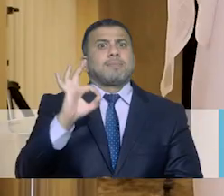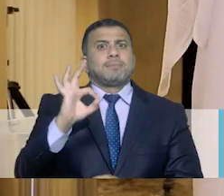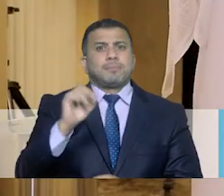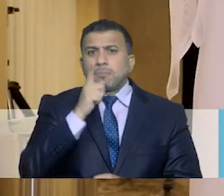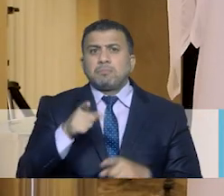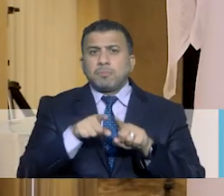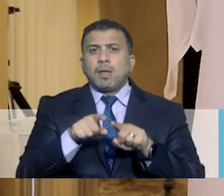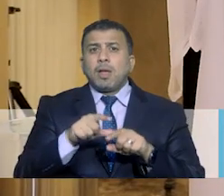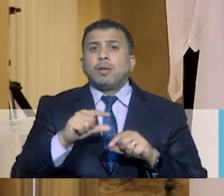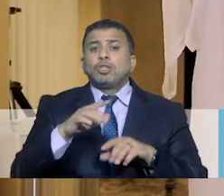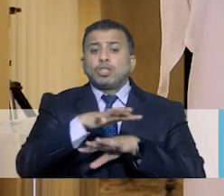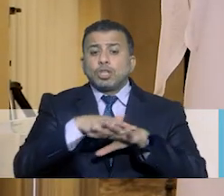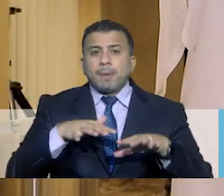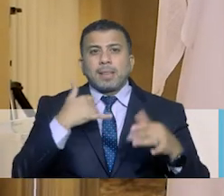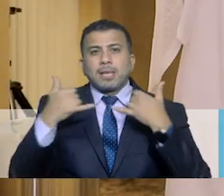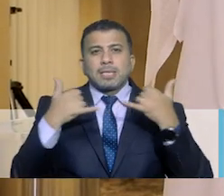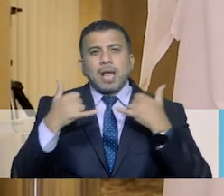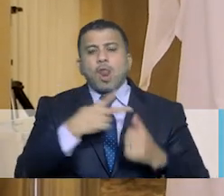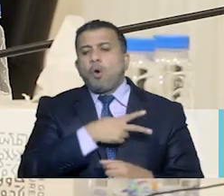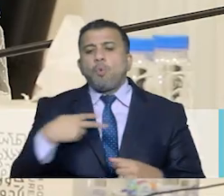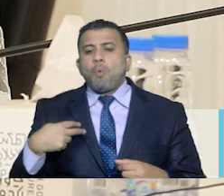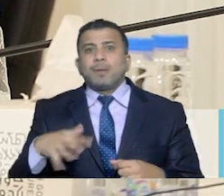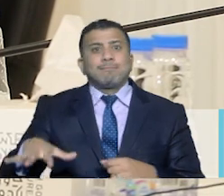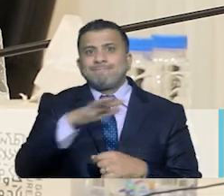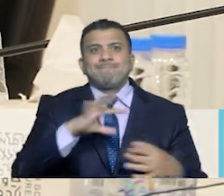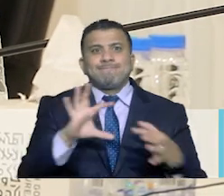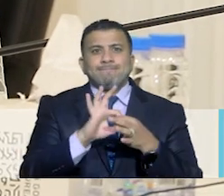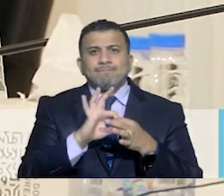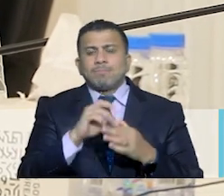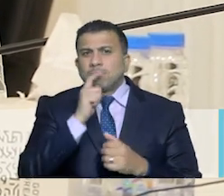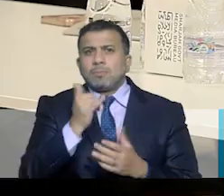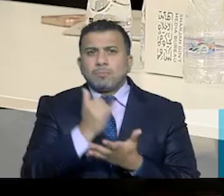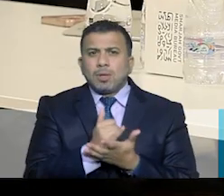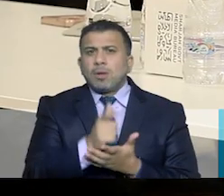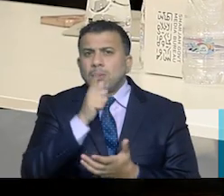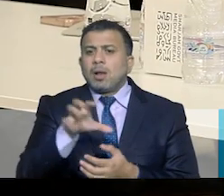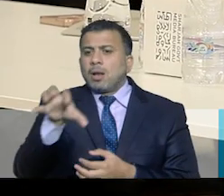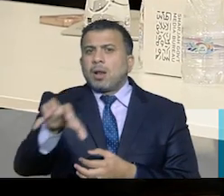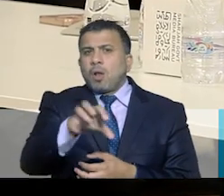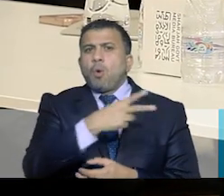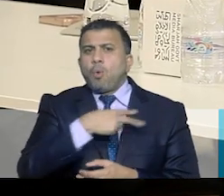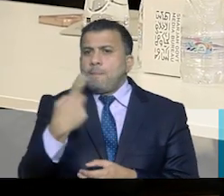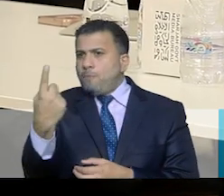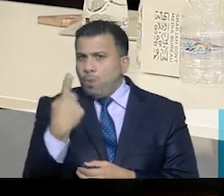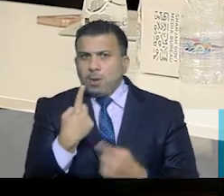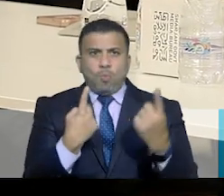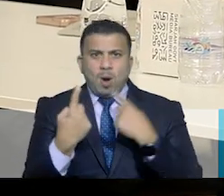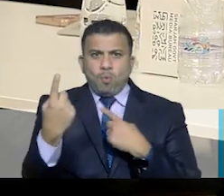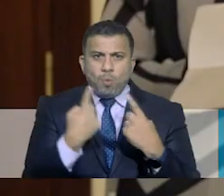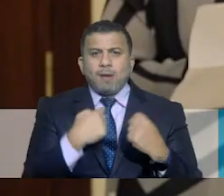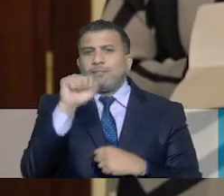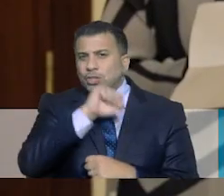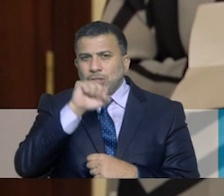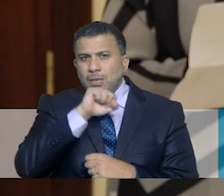يتوافق مع دور شبكه الاتصال الحكومي التي تضم المتحدث الرسمي من كل جهه حكوميه في اماره